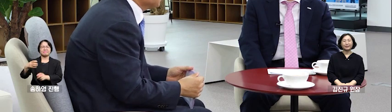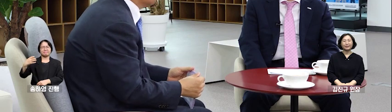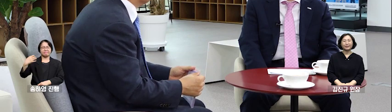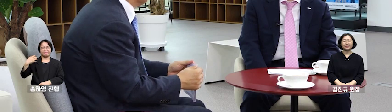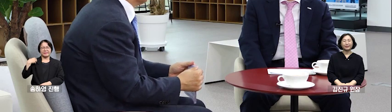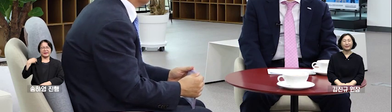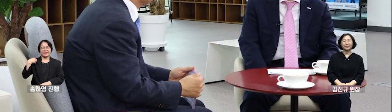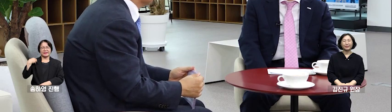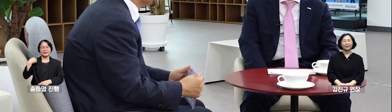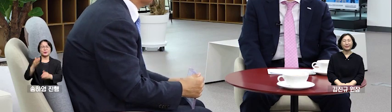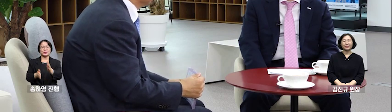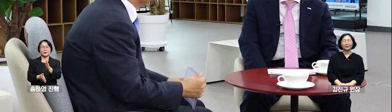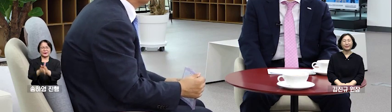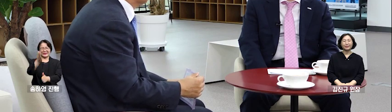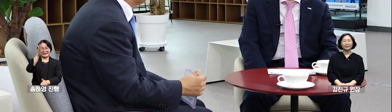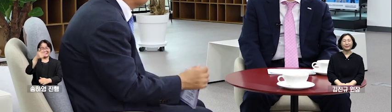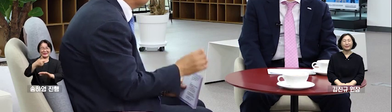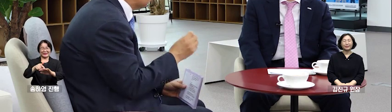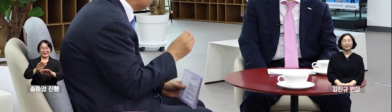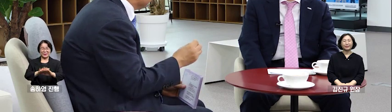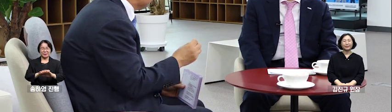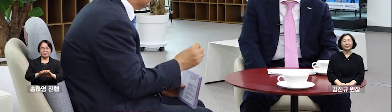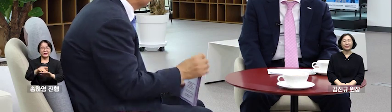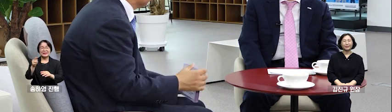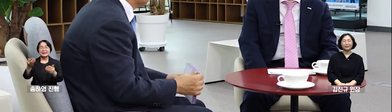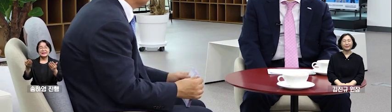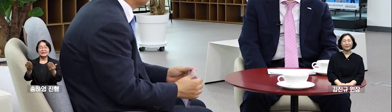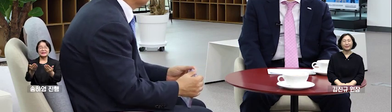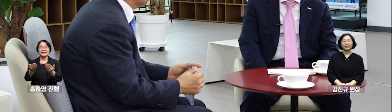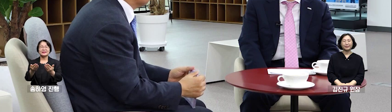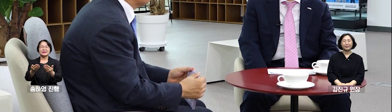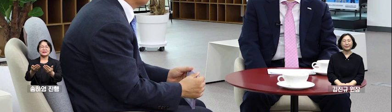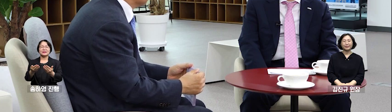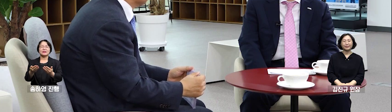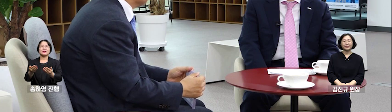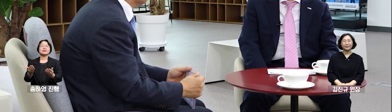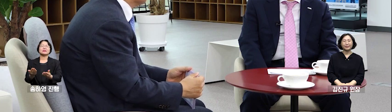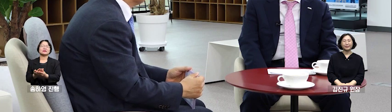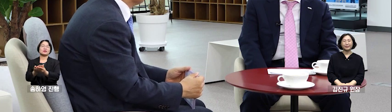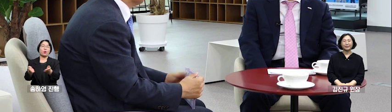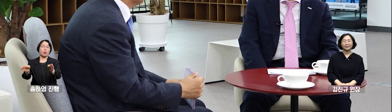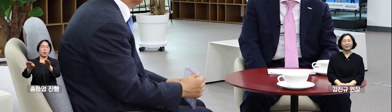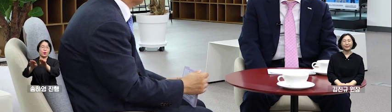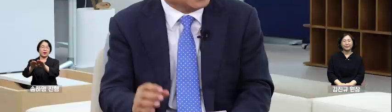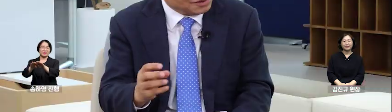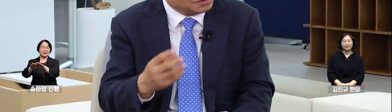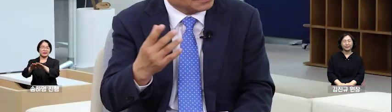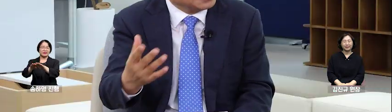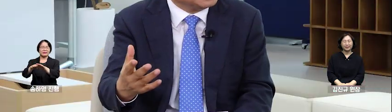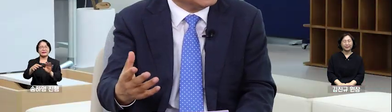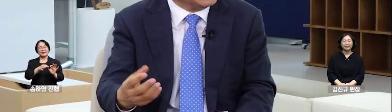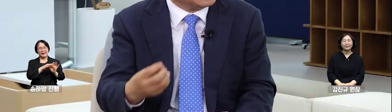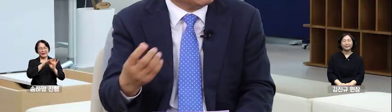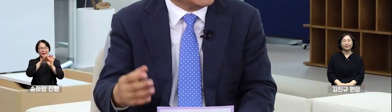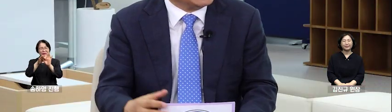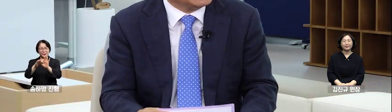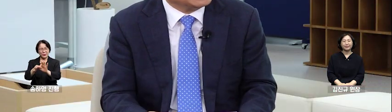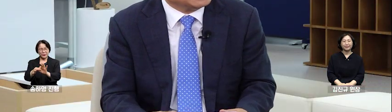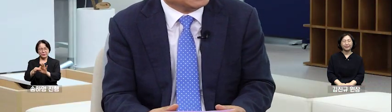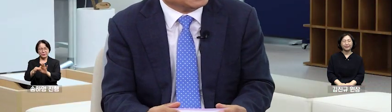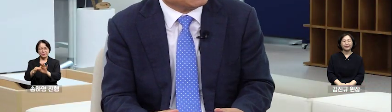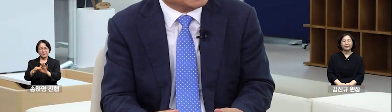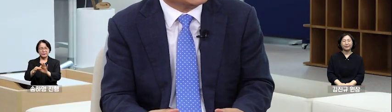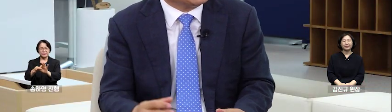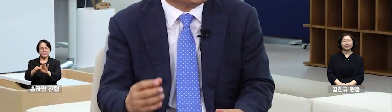그런 보시라고 있어야 되는데 그 이래 우리 대전 정보 문화 산업 진흥 월이 계속 첨단